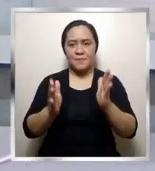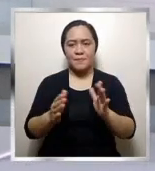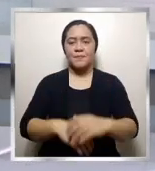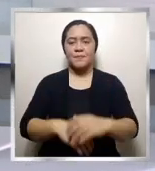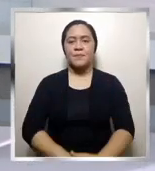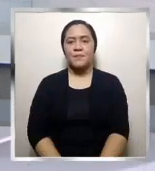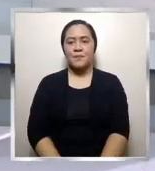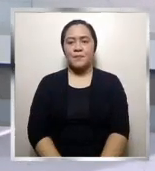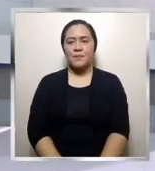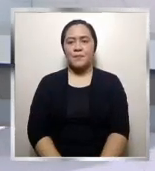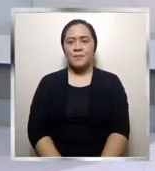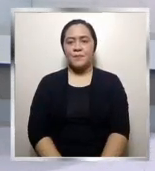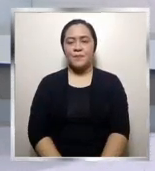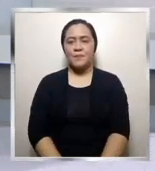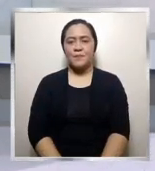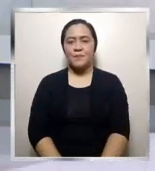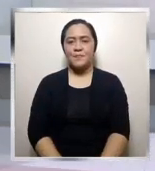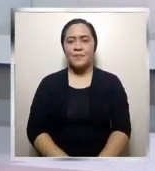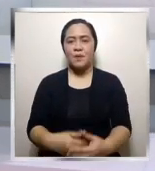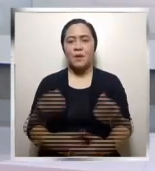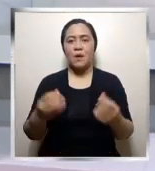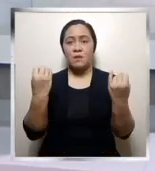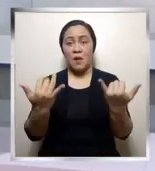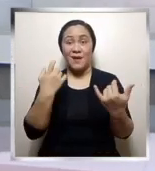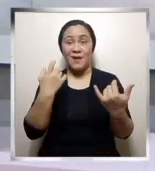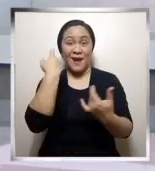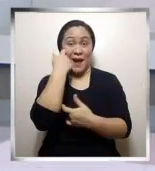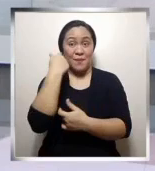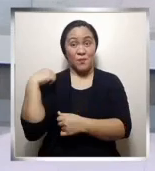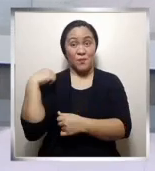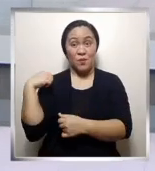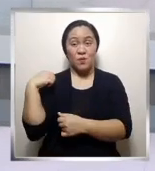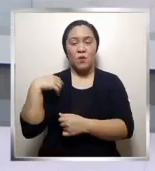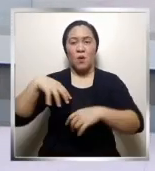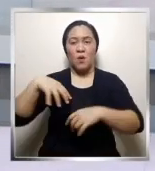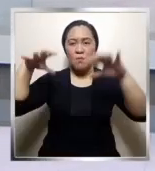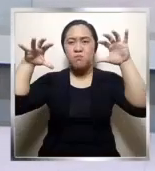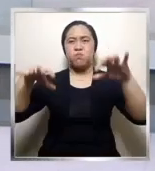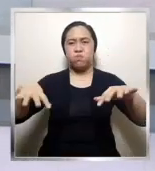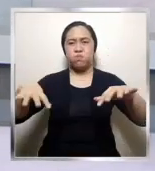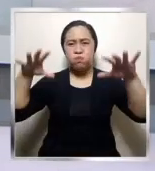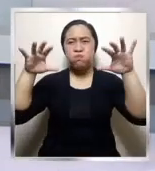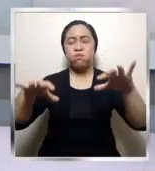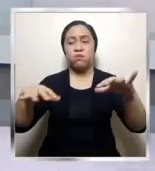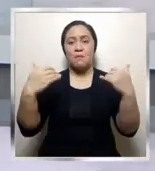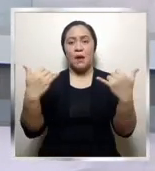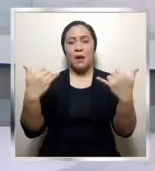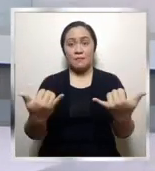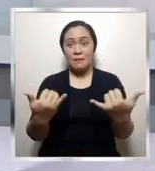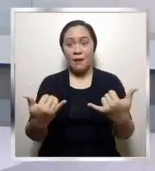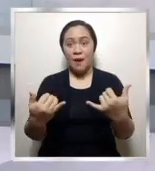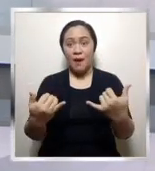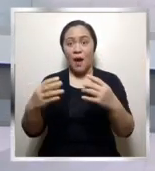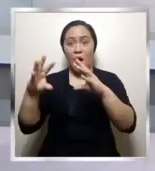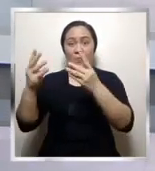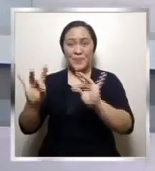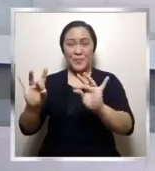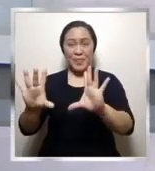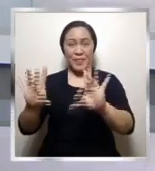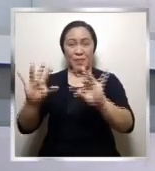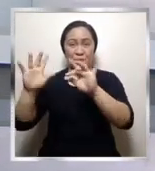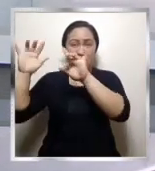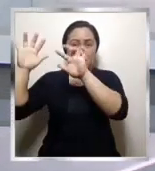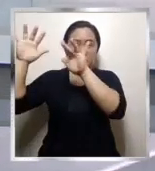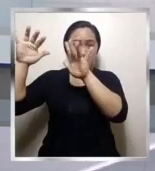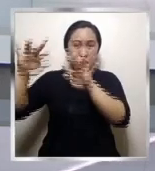gitna ng malakas na ulan kahapon, niragasa ng kulay putik na baha ang mga taga-Batangas na kailan lang ay